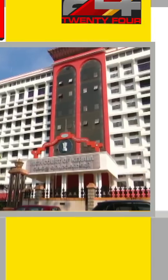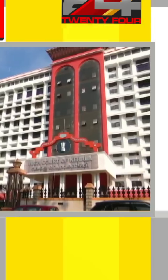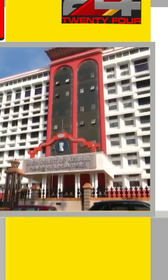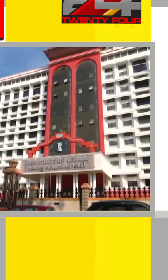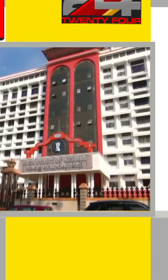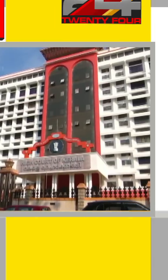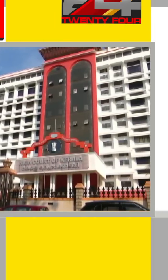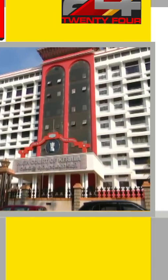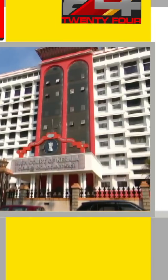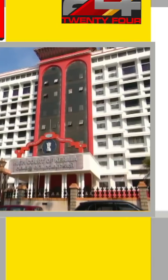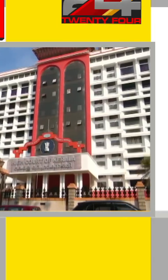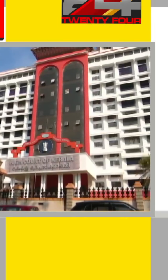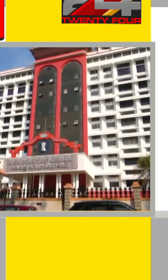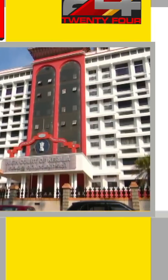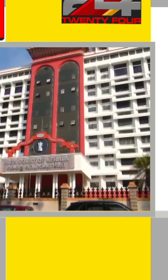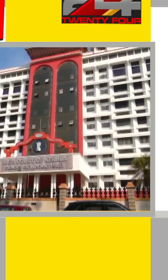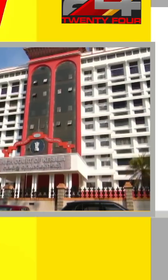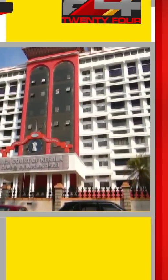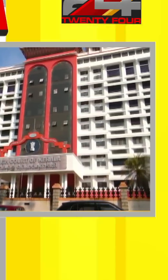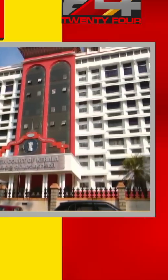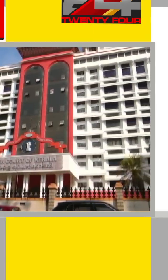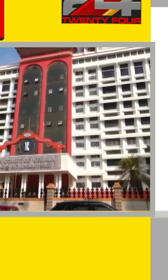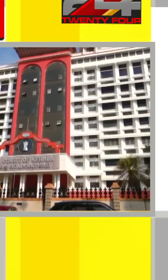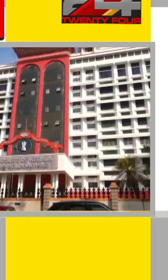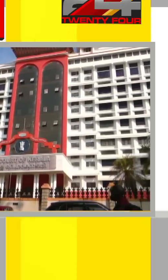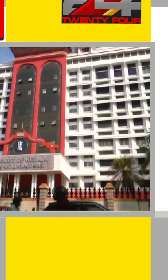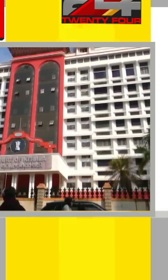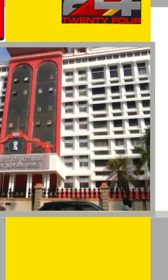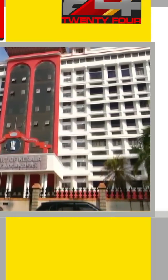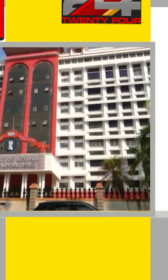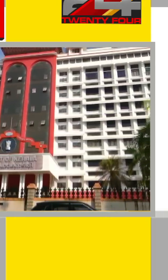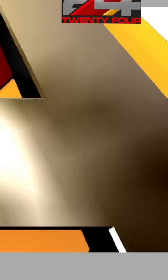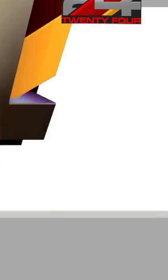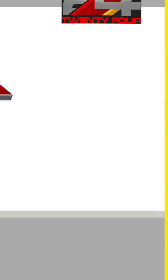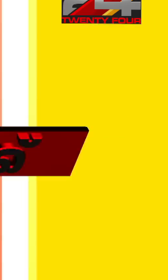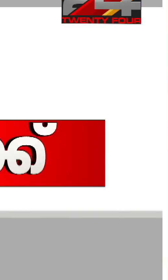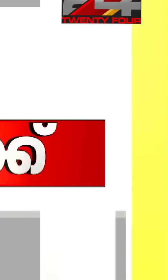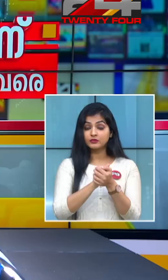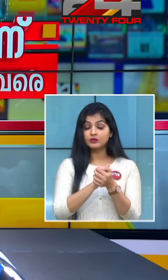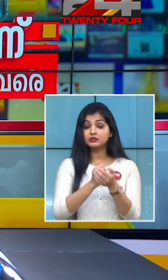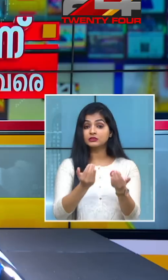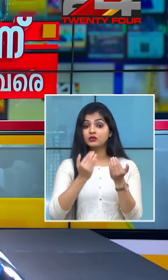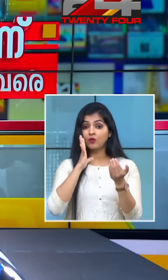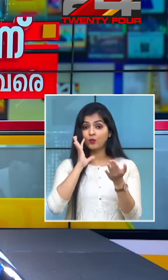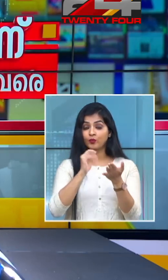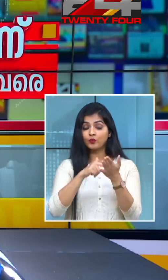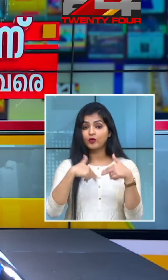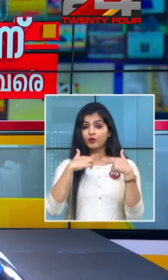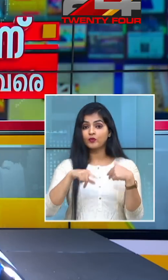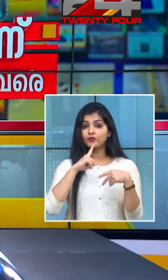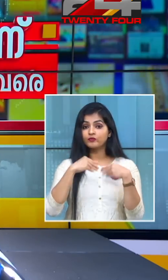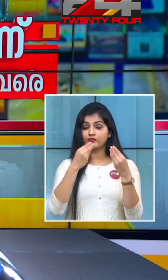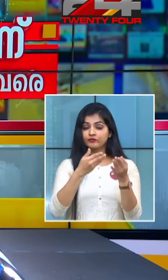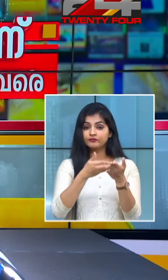ദുരന്ത നിവാരണ അതോറിറ്റിക്ക് നിർദ്ദേശവും നൽകിയിട്ടുണ്ട്. ശരി, സുരക്ഷ അടക്കം മുൻകൂട്ടിയാണ് ഇപ്പോൾ ഹൈക്കോടതി ഇത്തരത്തിലുള്ള നിരീക്ഷണത്തിലേക്ക്